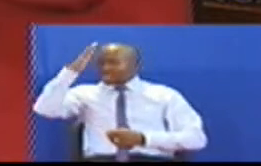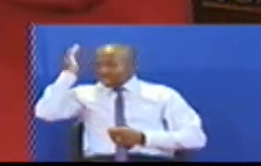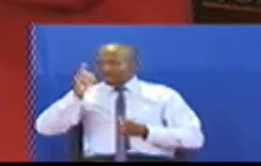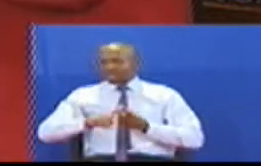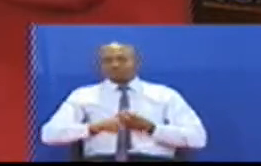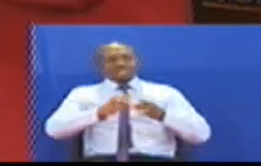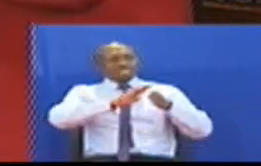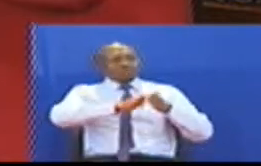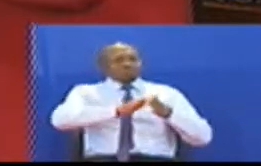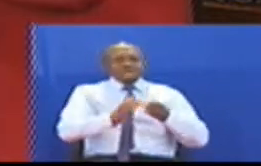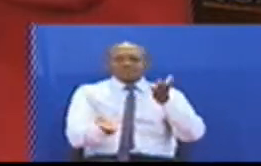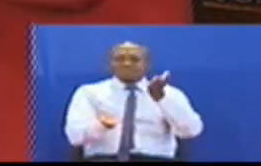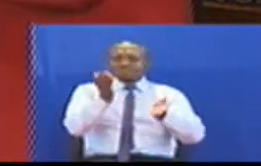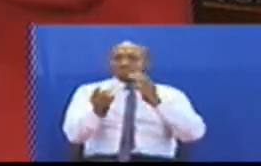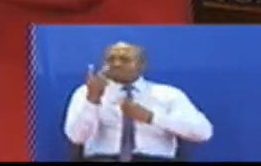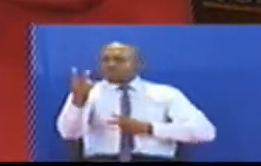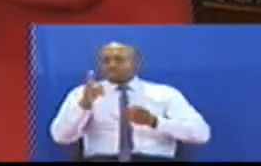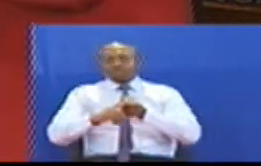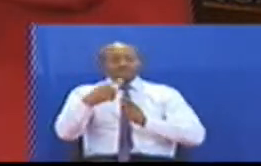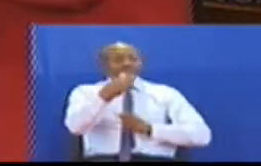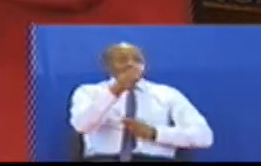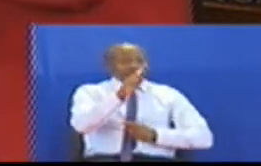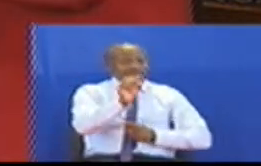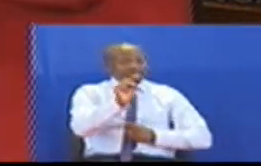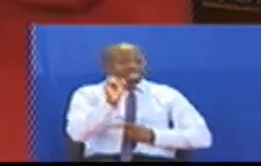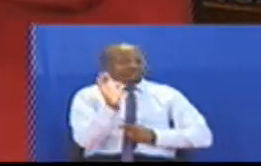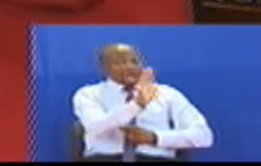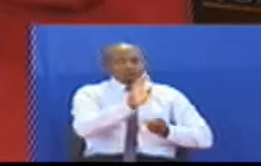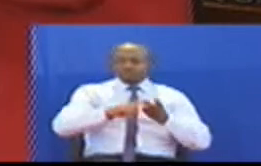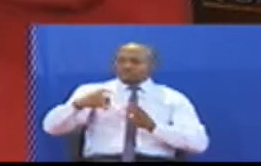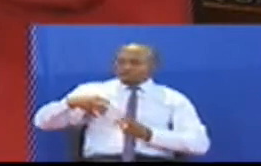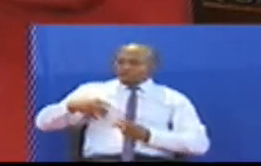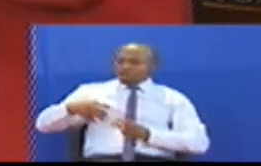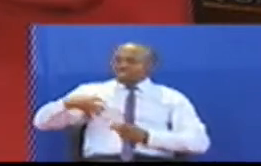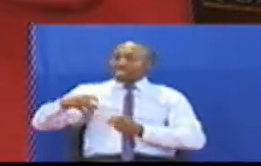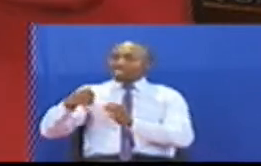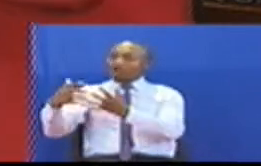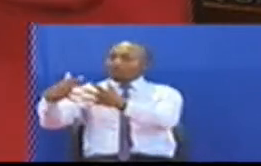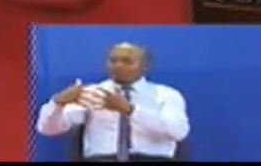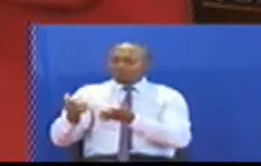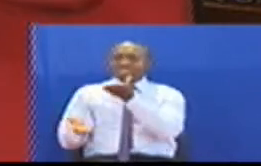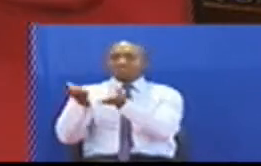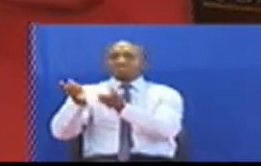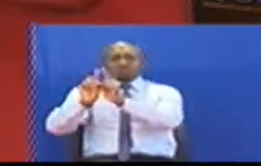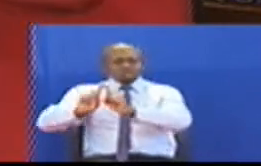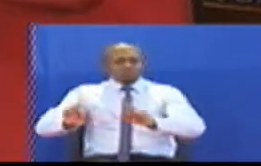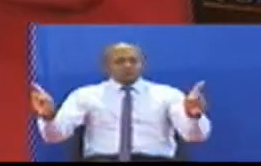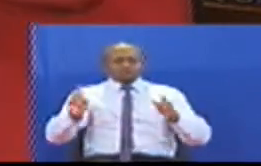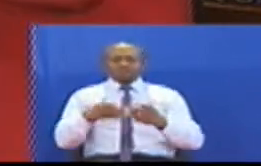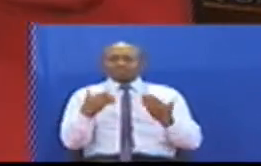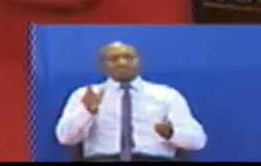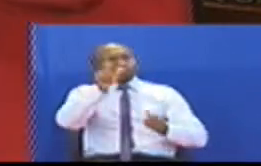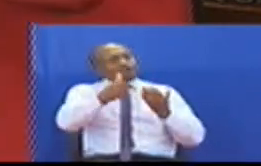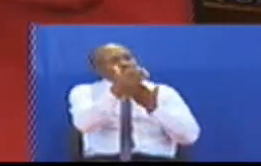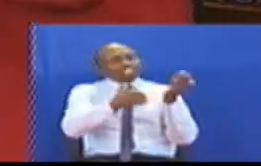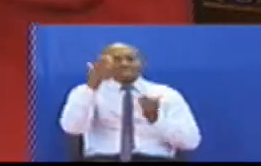na vipimo viwili. TBS wana kipimo chao, lakini Wizara ya Uvuvi na wenyewe wana kipimo chao. Mwananchi atajuaje kipimo